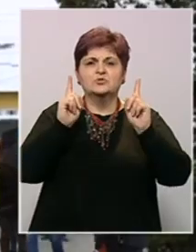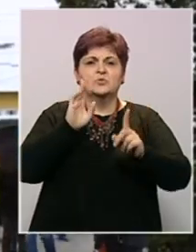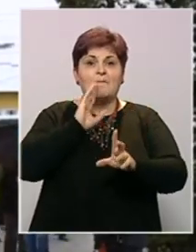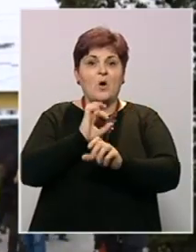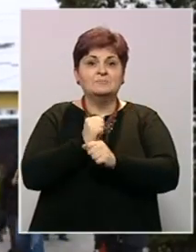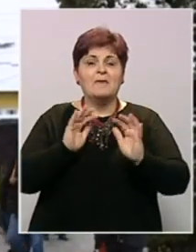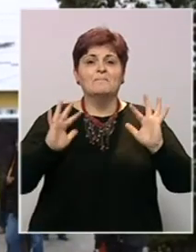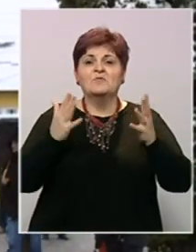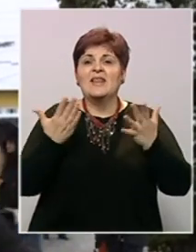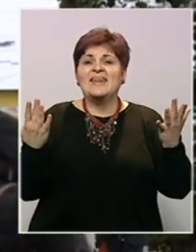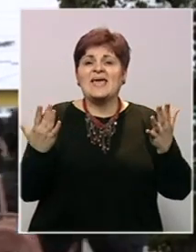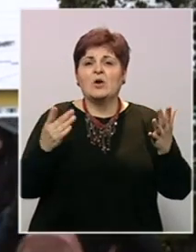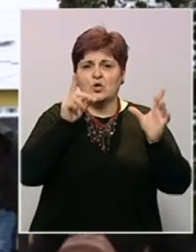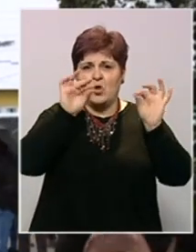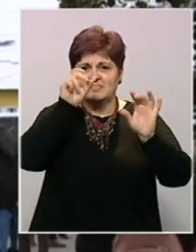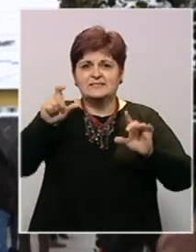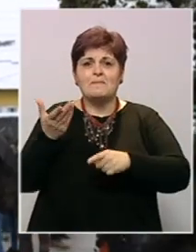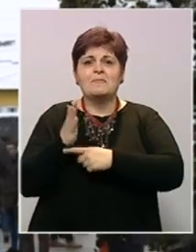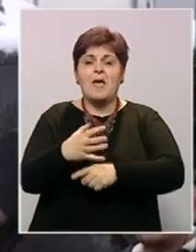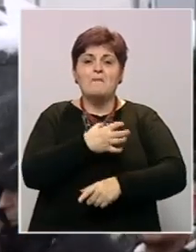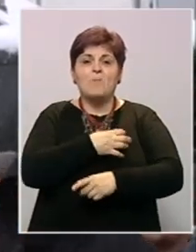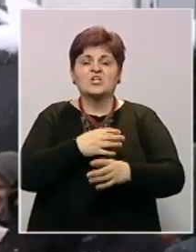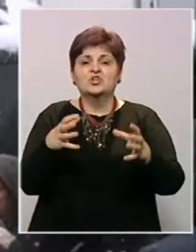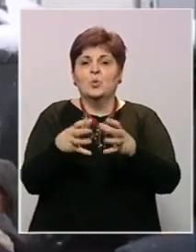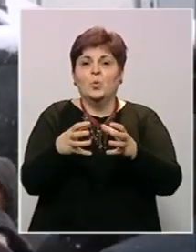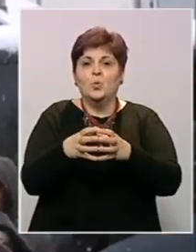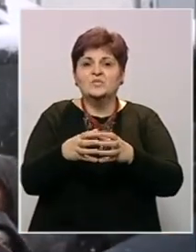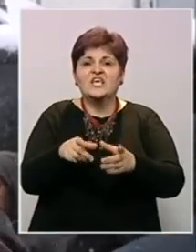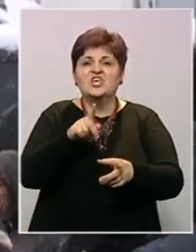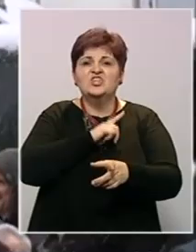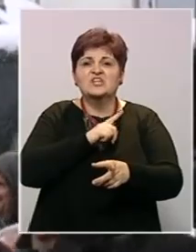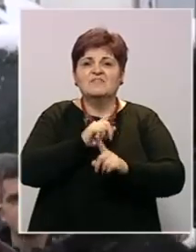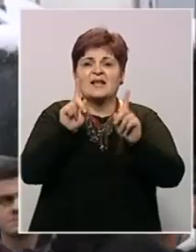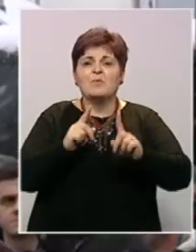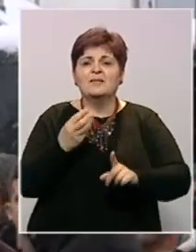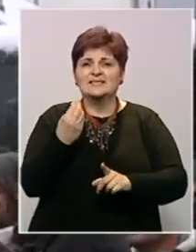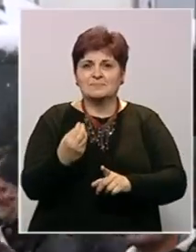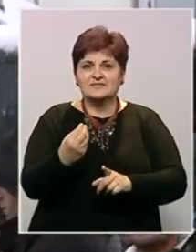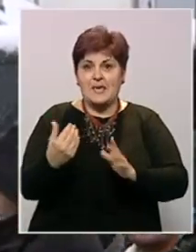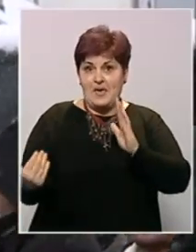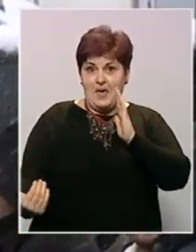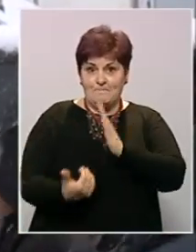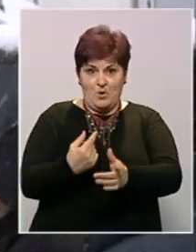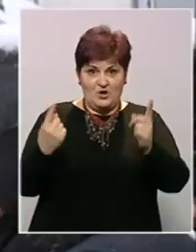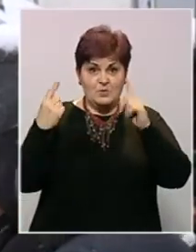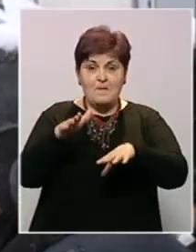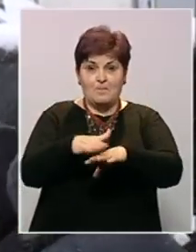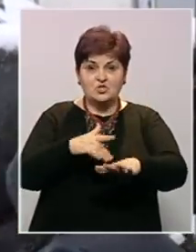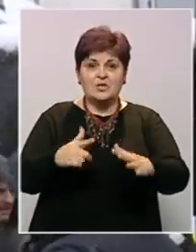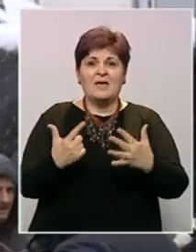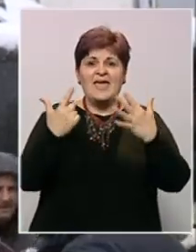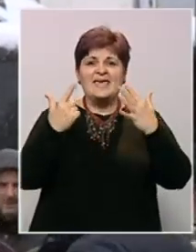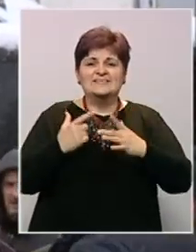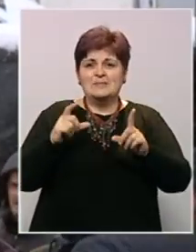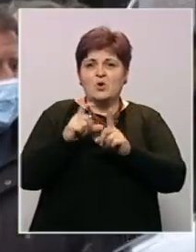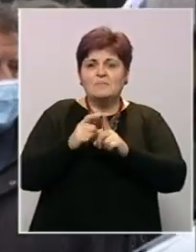Hercegovine prosvjedovalo je nekoliko desetina predstavnika boračkih udruga i udruga žrtava iz Republike Srpske. Ponovljeno suđenje počelo je 7.